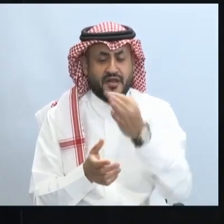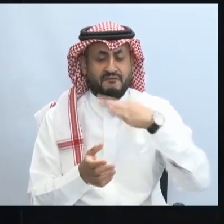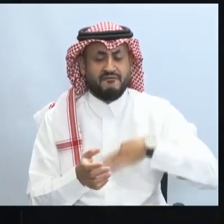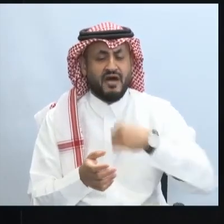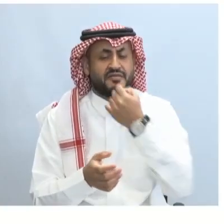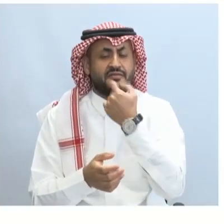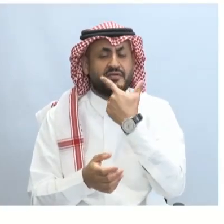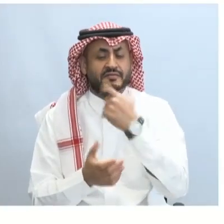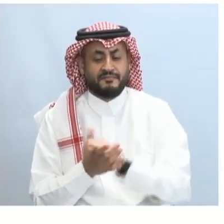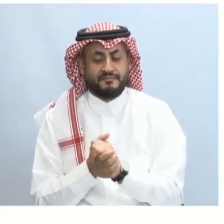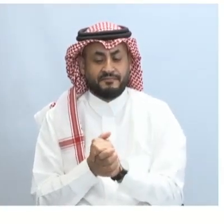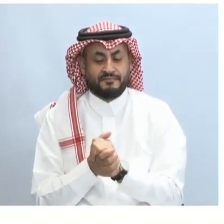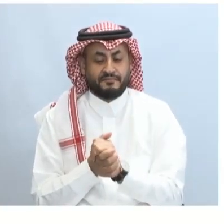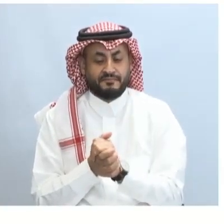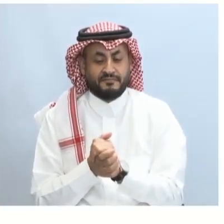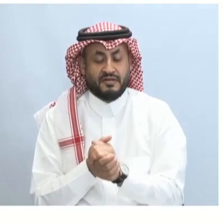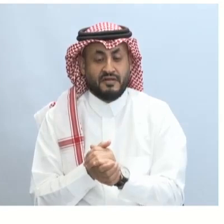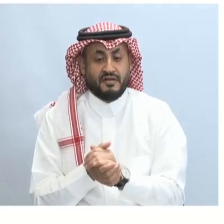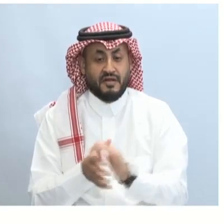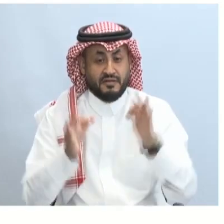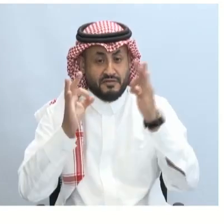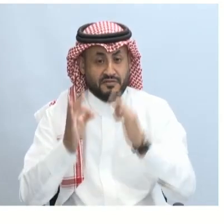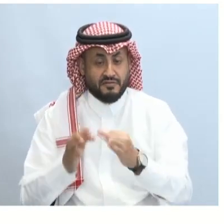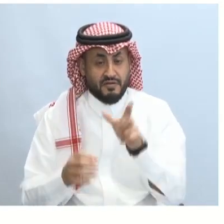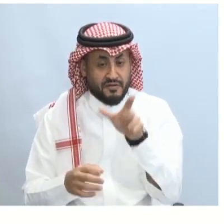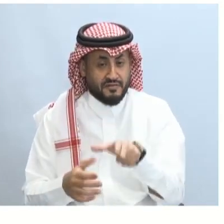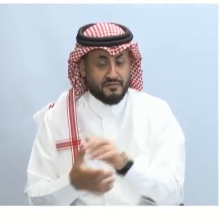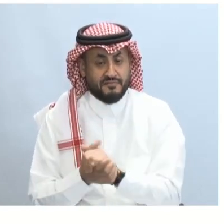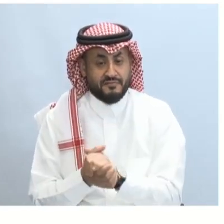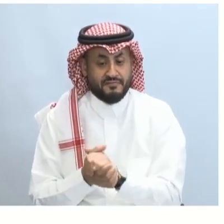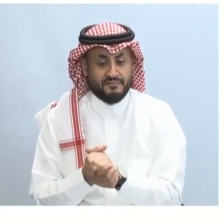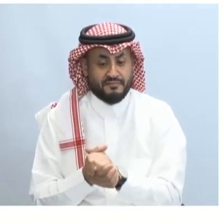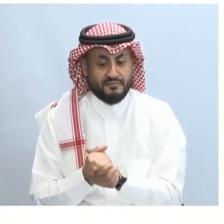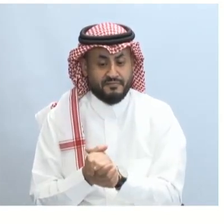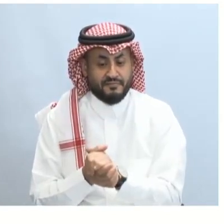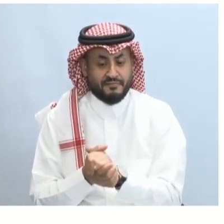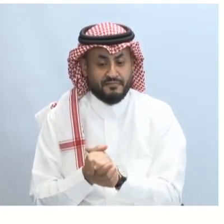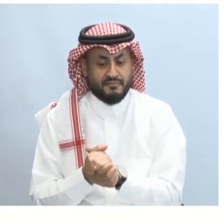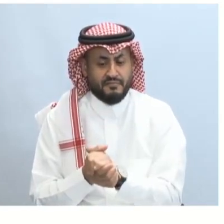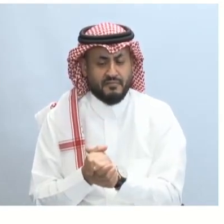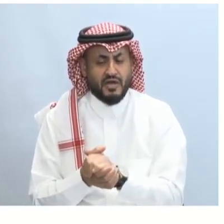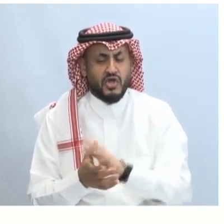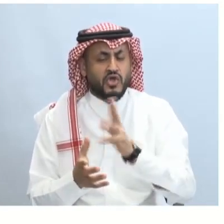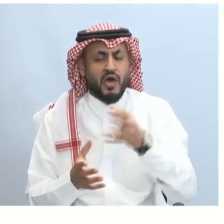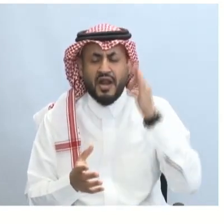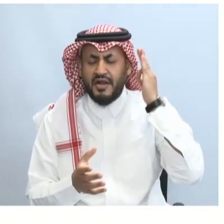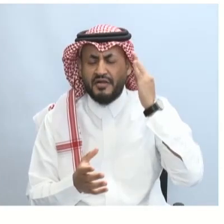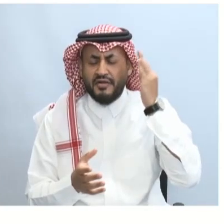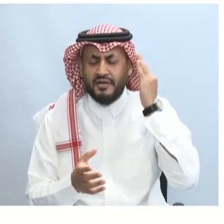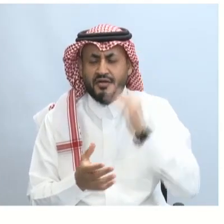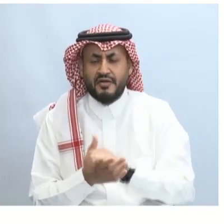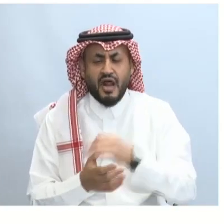فائده التبسم الدليل من السنه على التبسم كيف استمع